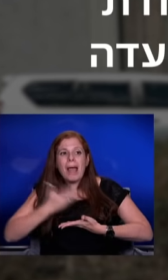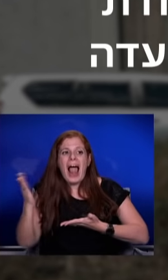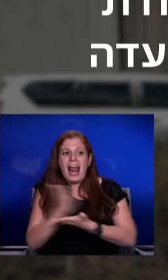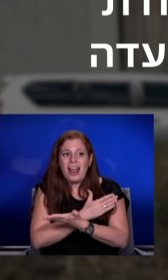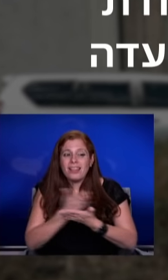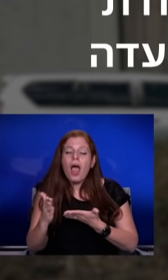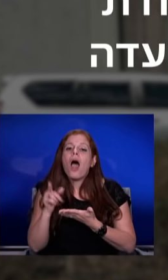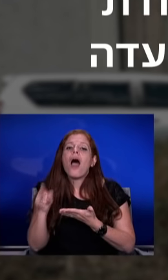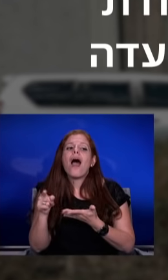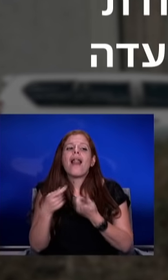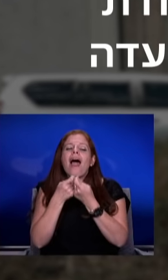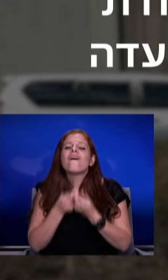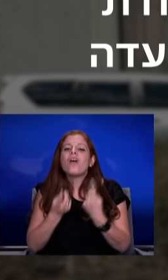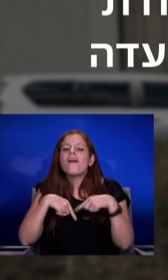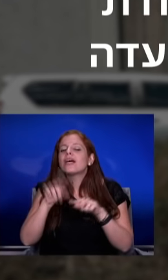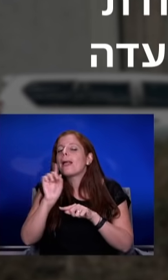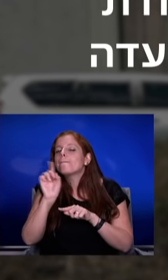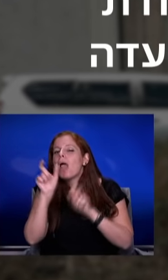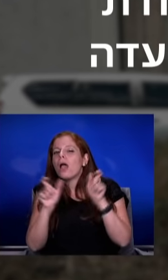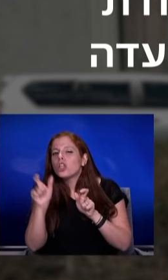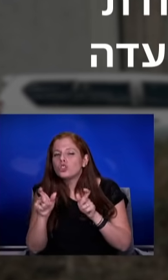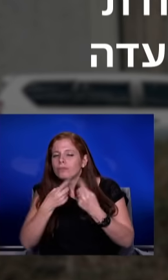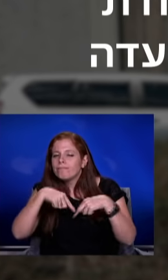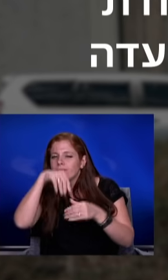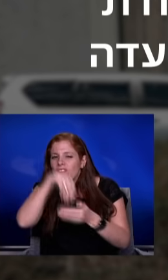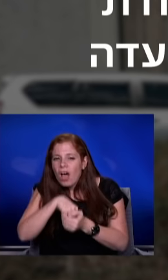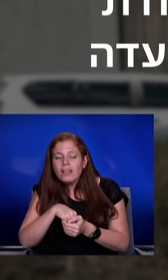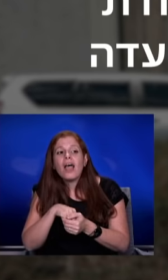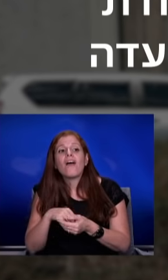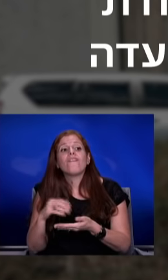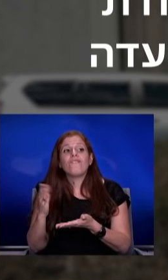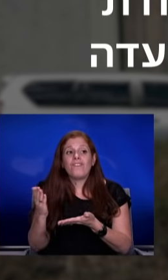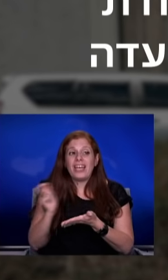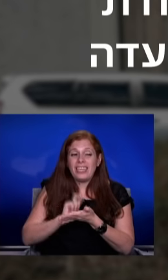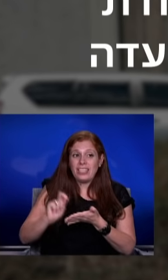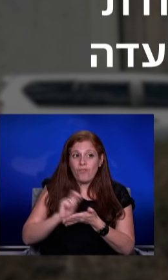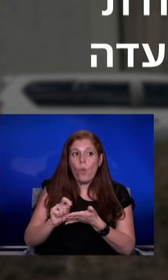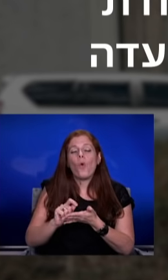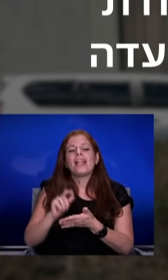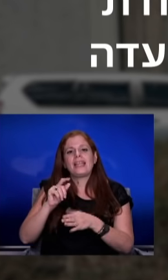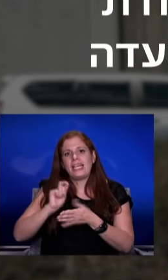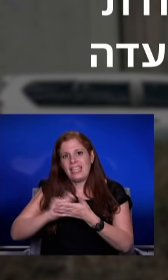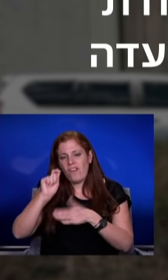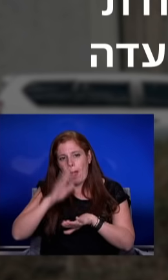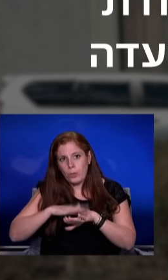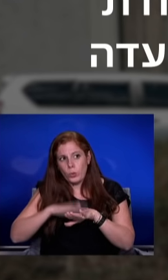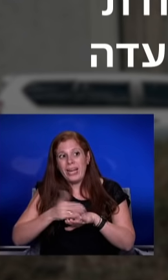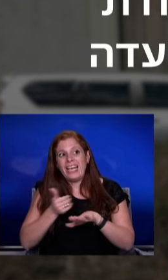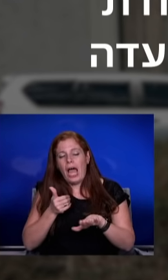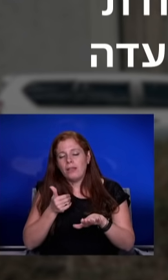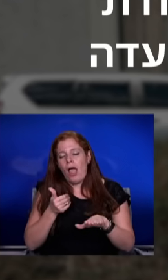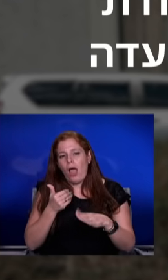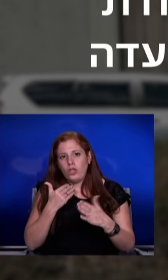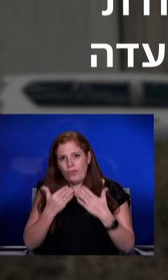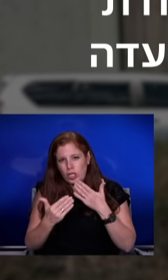על חברי הוועדה ויכתב נוסח ההסמכה שלה וכתב המינוי שלה לקראת ישיבת הממשלה